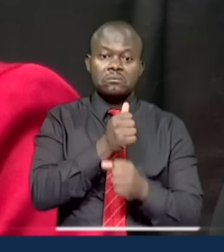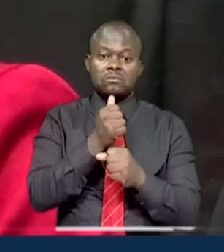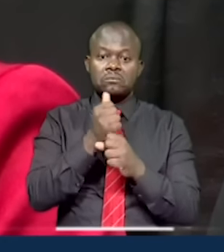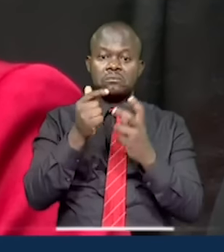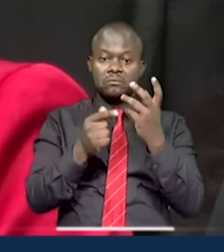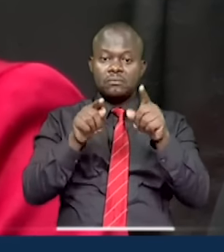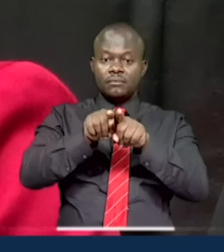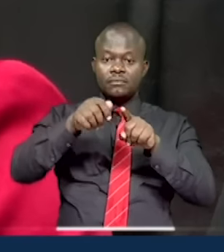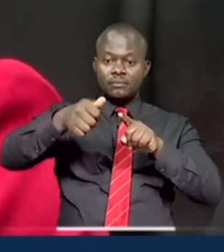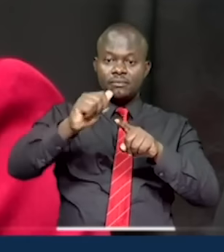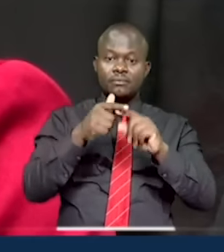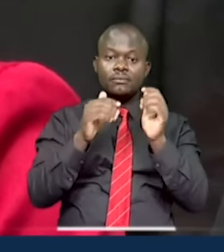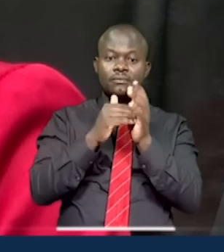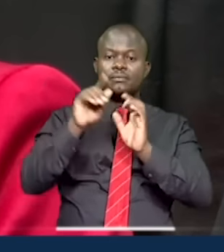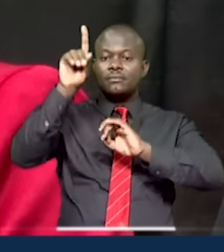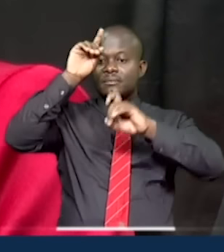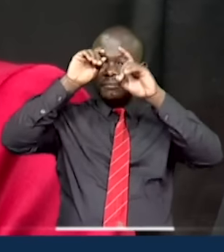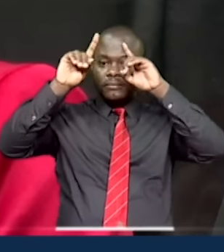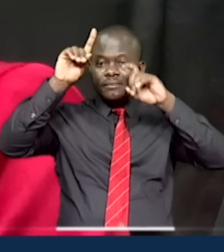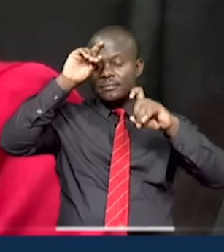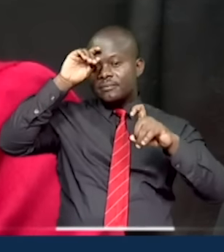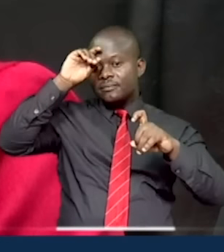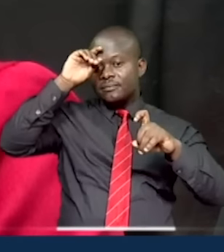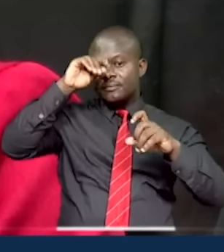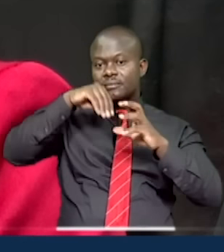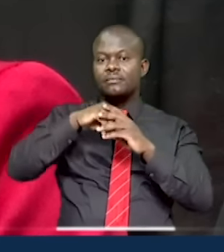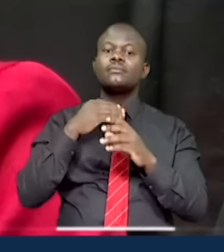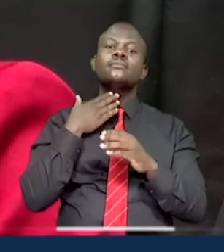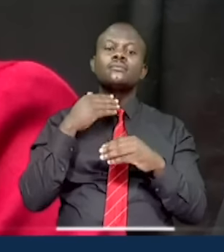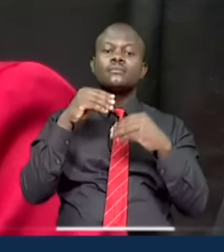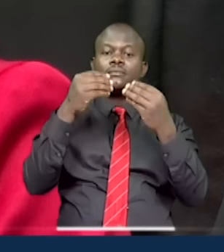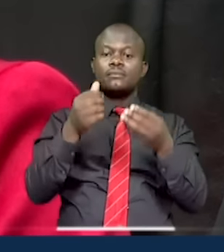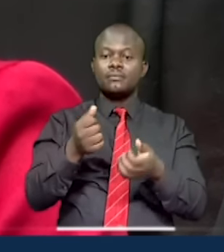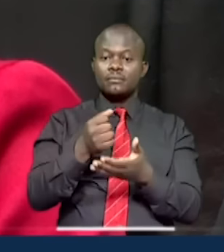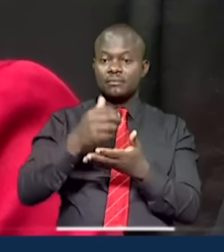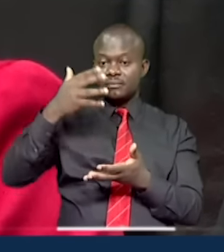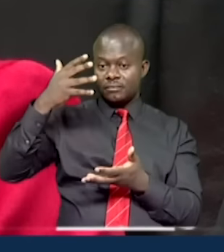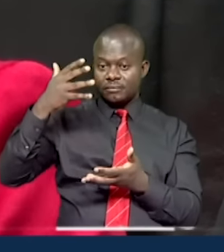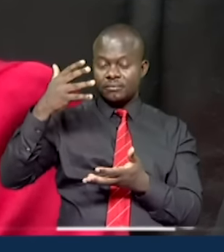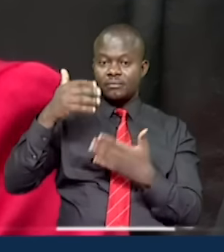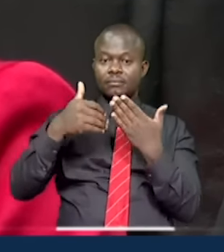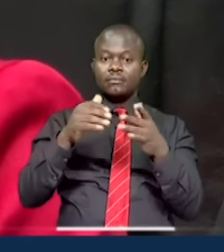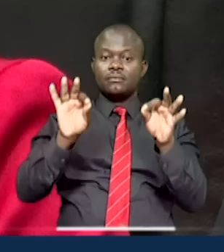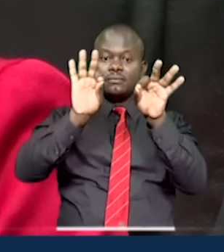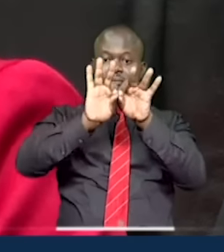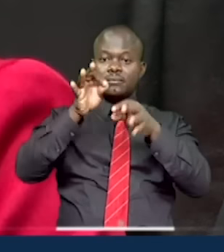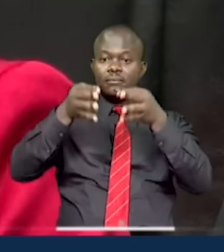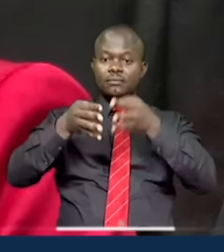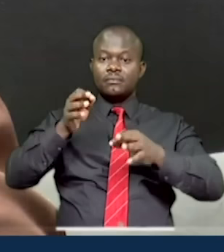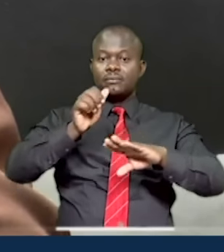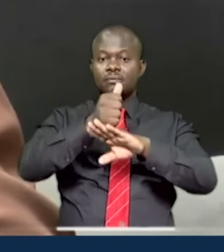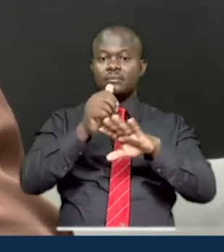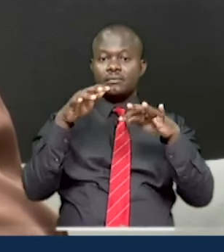nk'ako ngako. Ahangaha nanone ndibaza muri kwa gushaka gutanga valeri wa akagaciro umucamanza zakagena